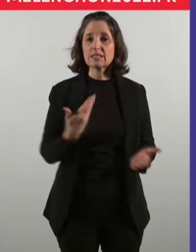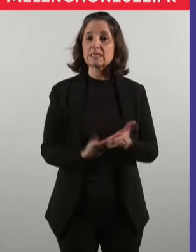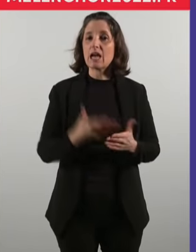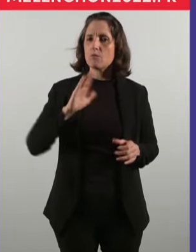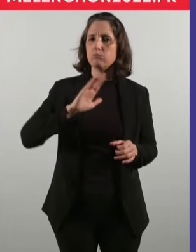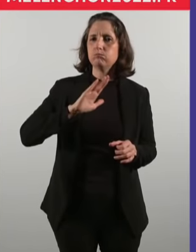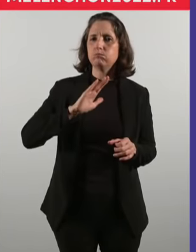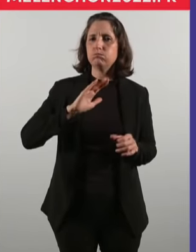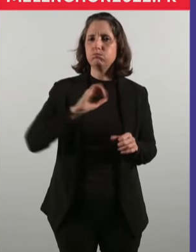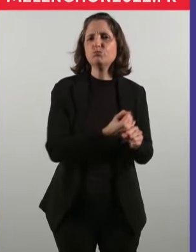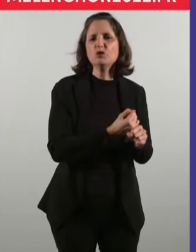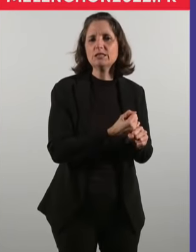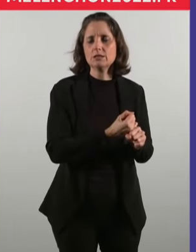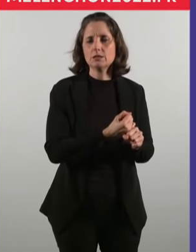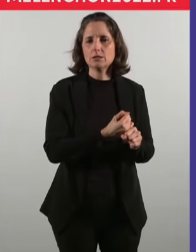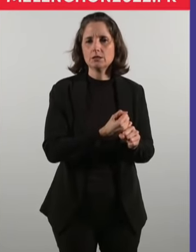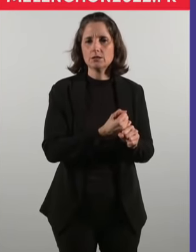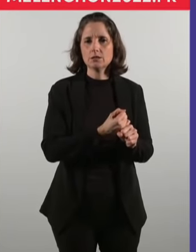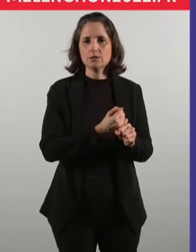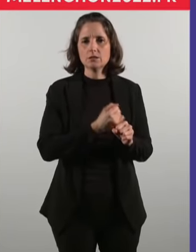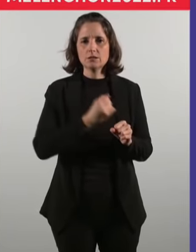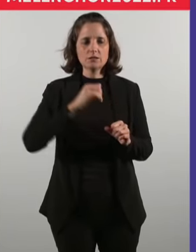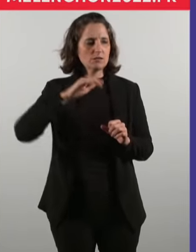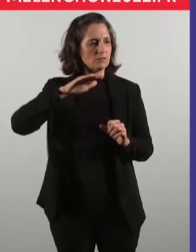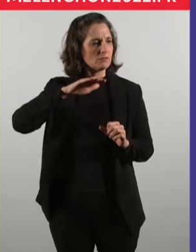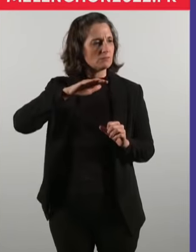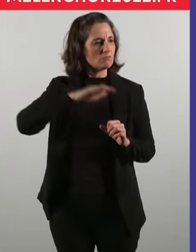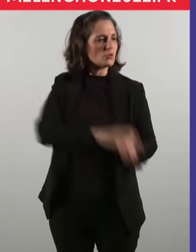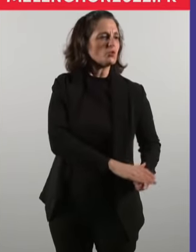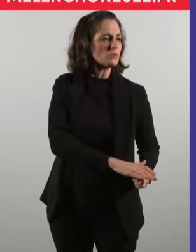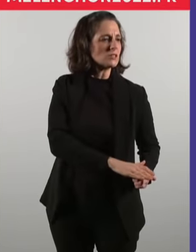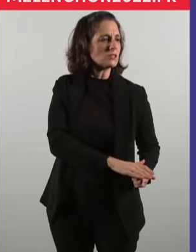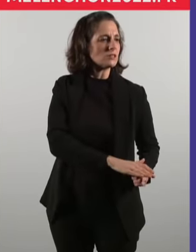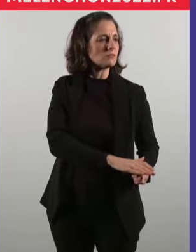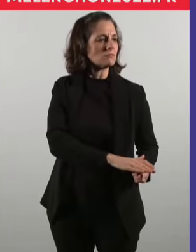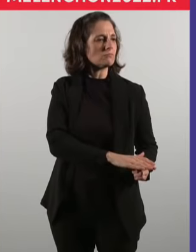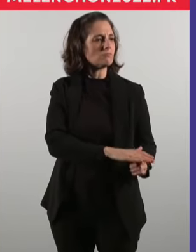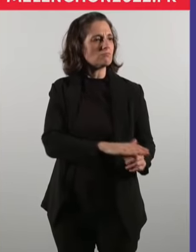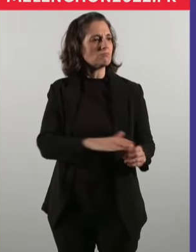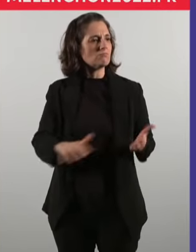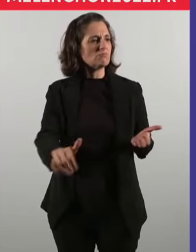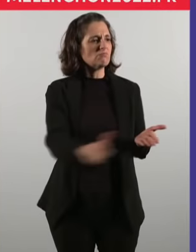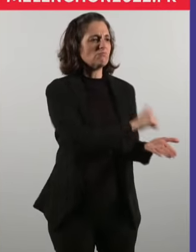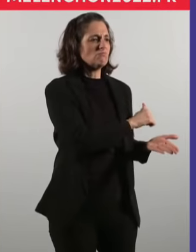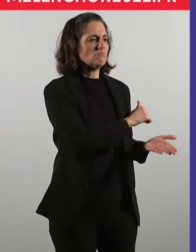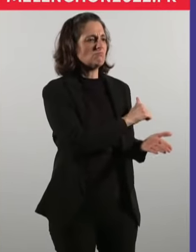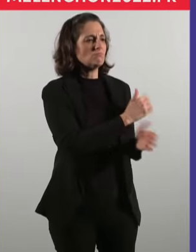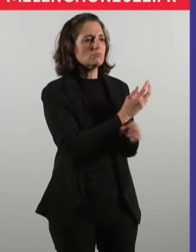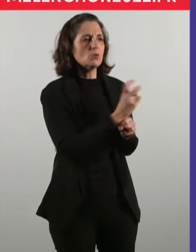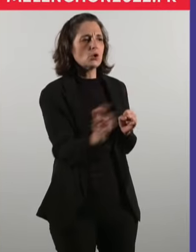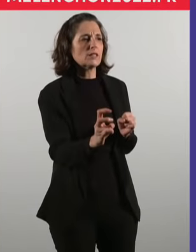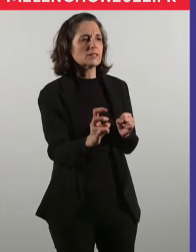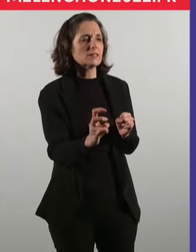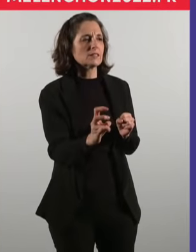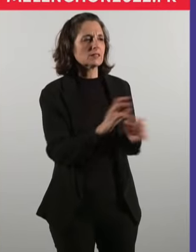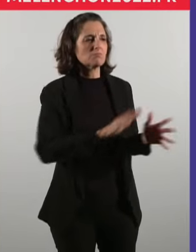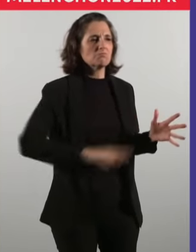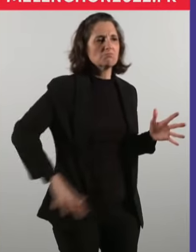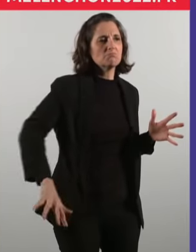une domination, c'est l'éradication de la menace, la démolition volontaire de toutes les limites qui font de nous des êtres humains.